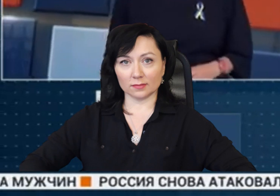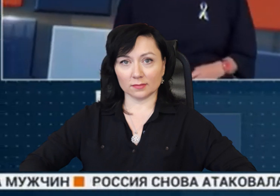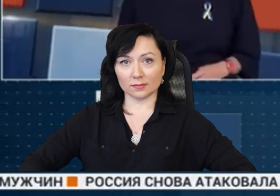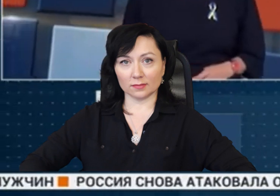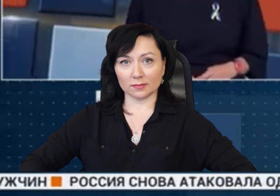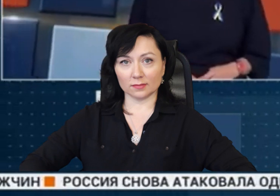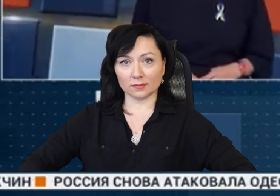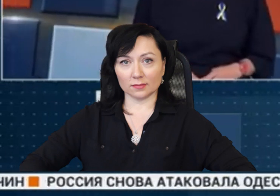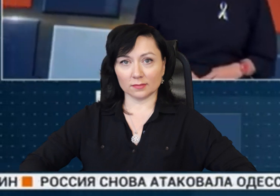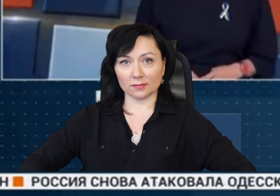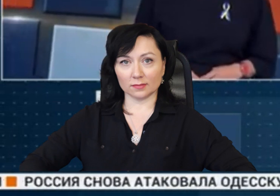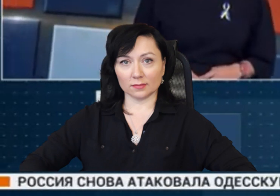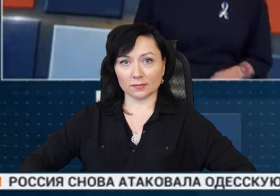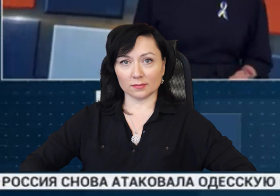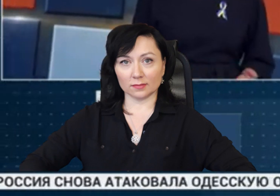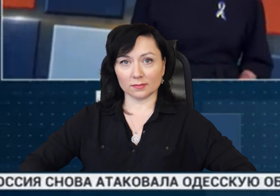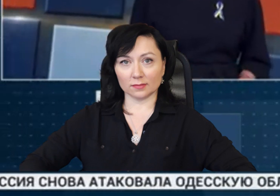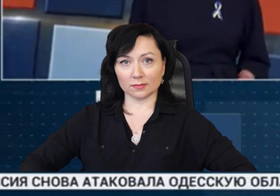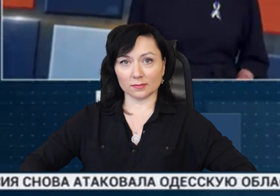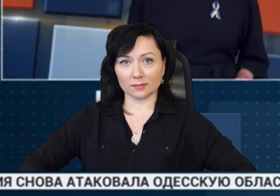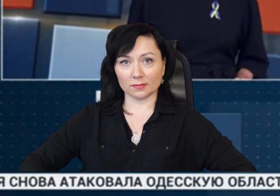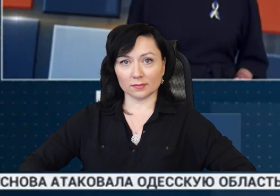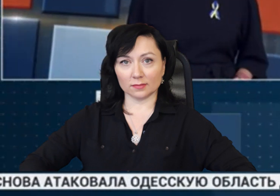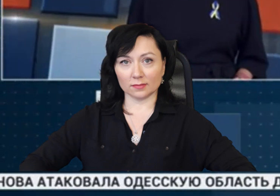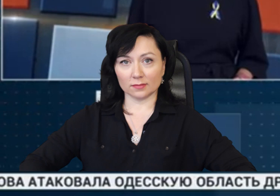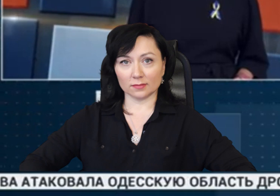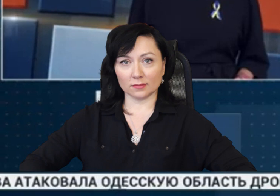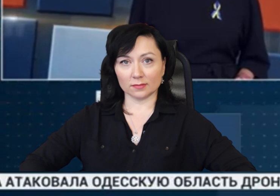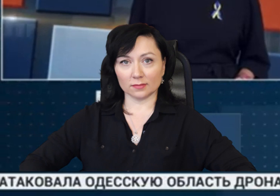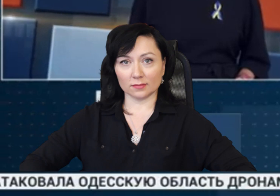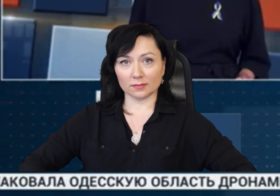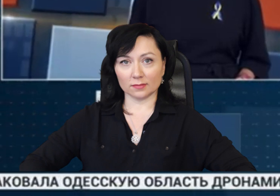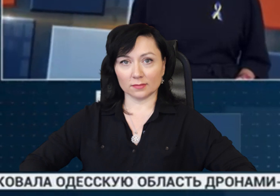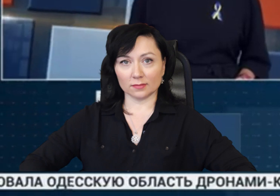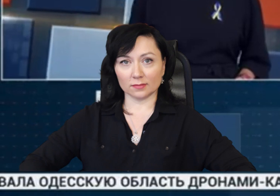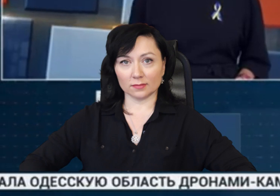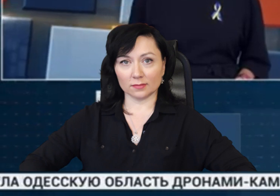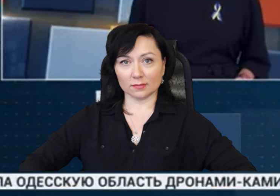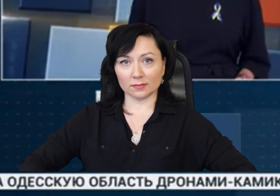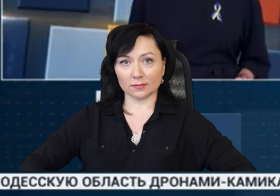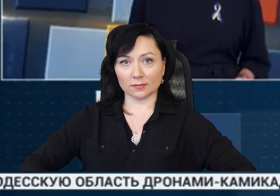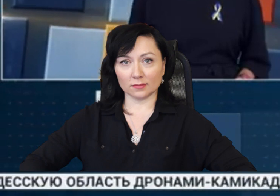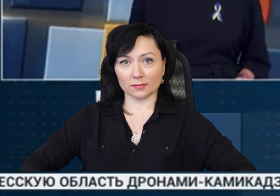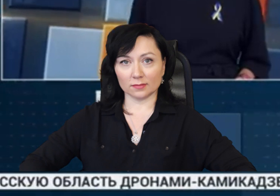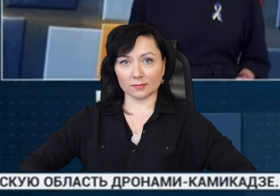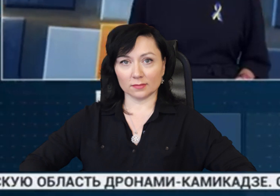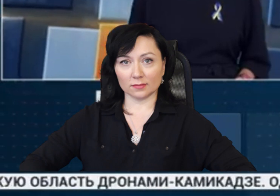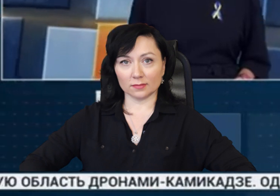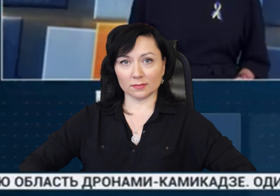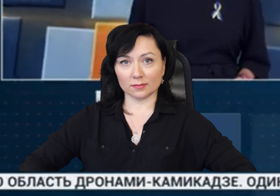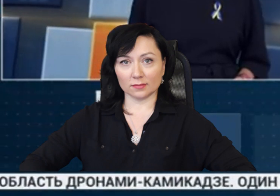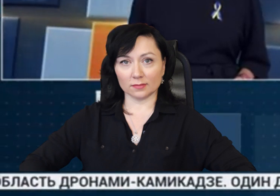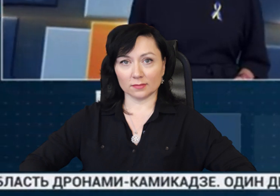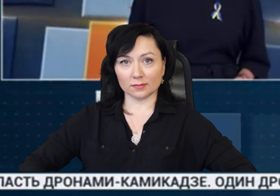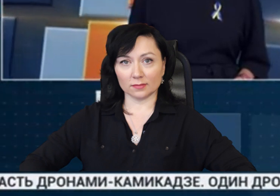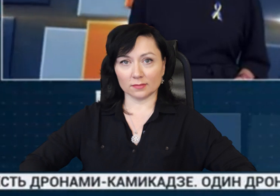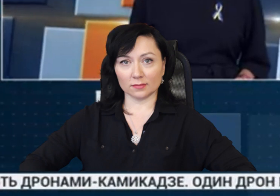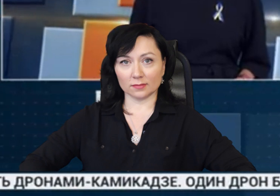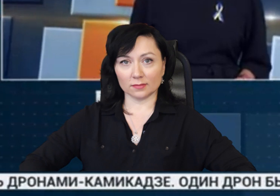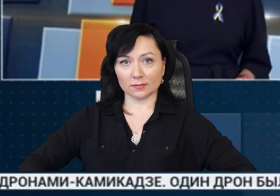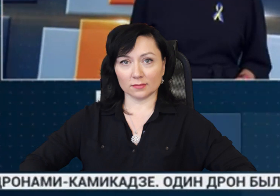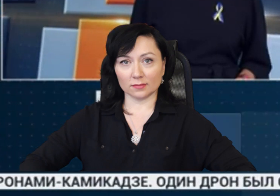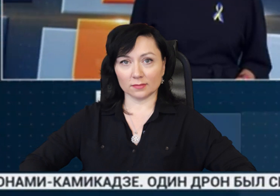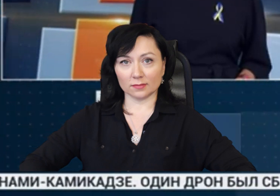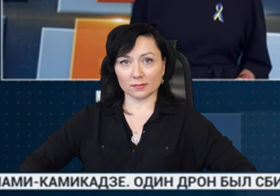и ательеры уже заявили что будут рассматривать каждый случай такого отказа в индивидуальном порядке с